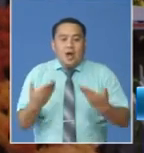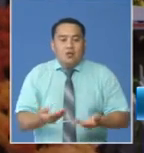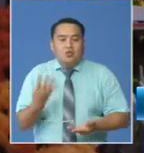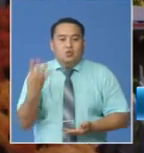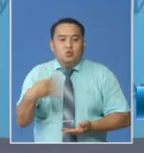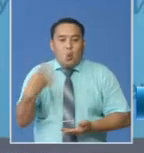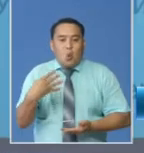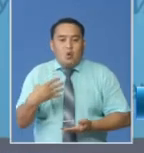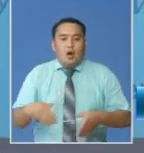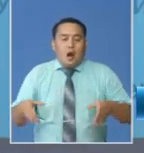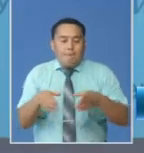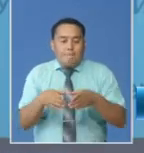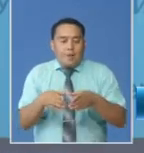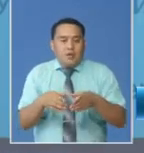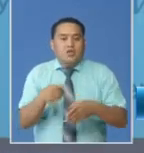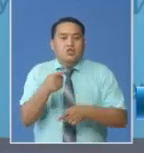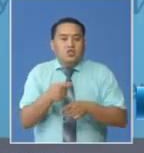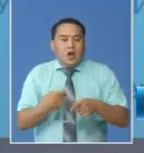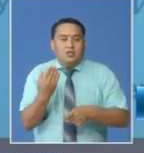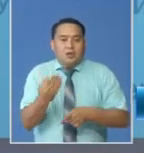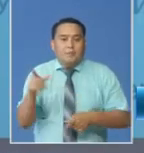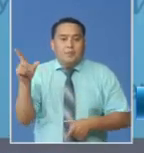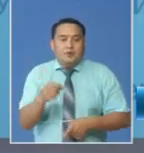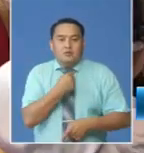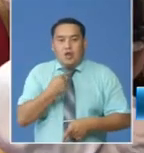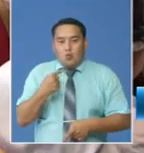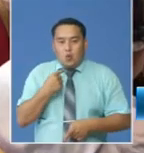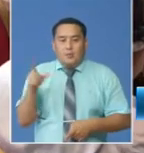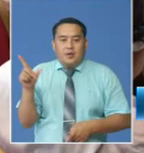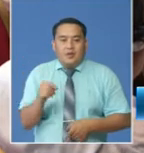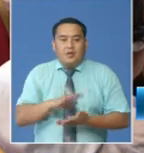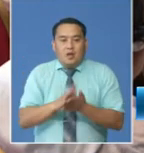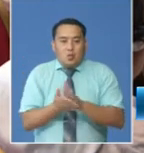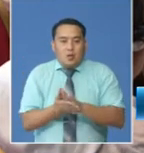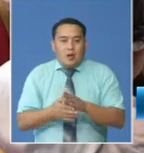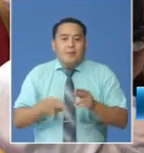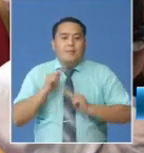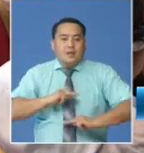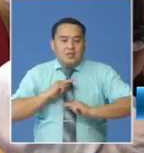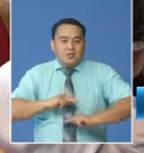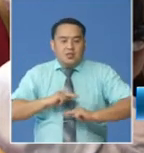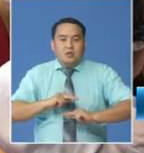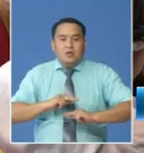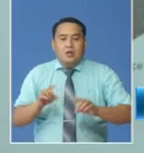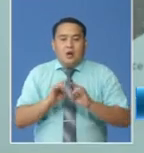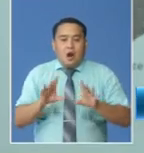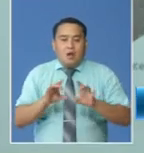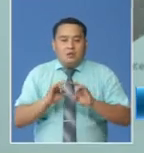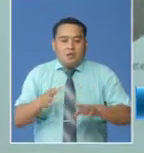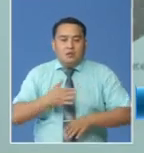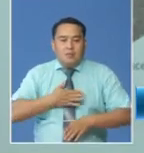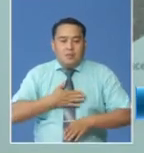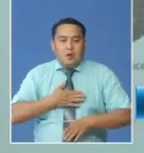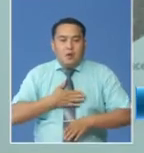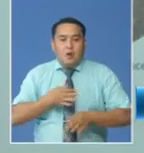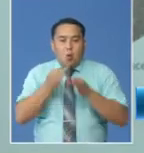40 голландских компаний. Почти половина из них приехала в Талдыкурган, чтобы найти новых бизнес-партнеров и поделиться с нашими аграриями